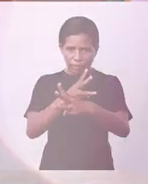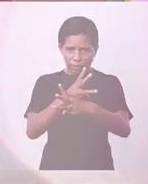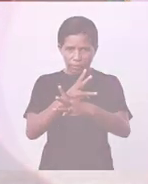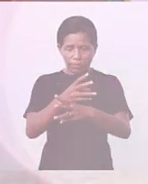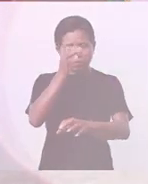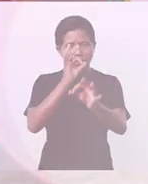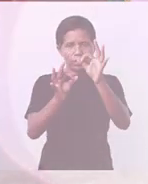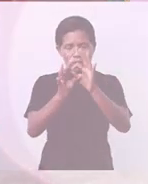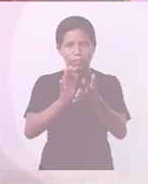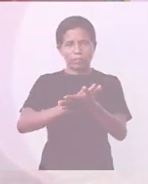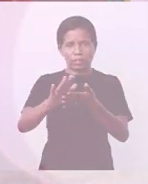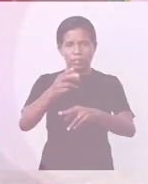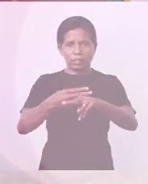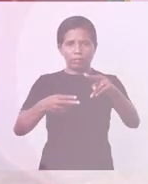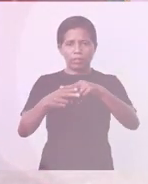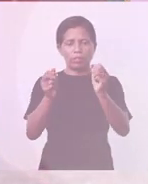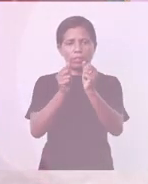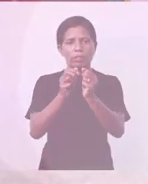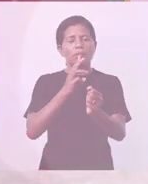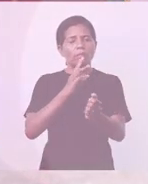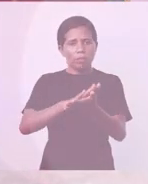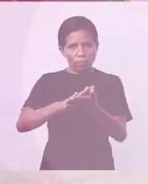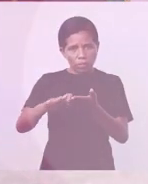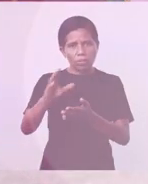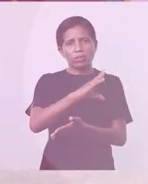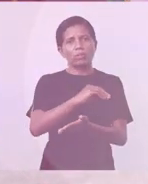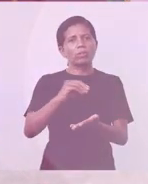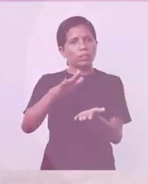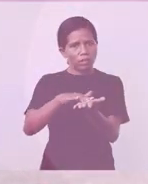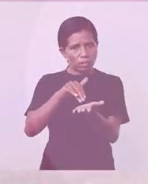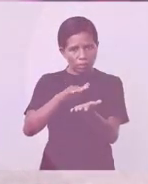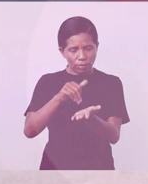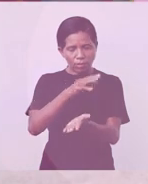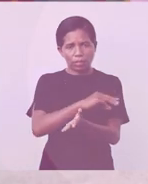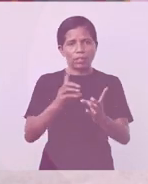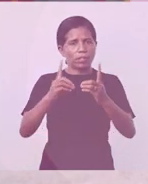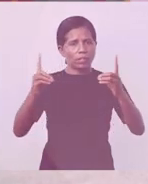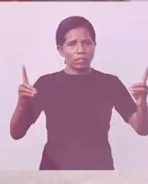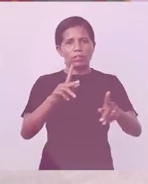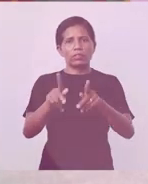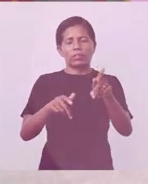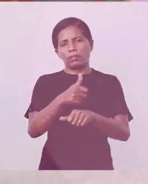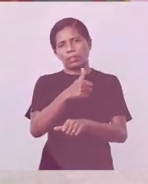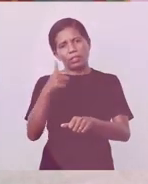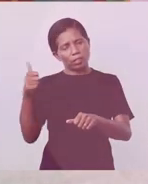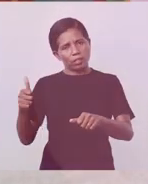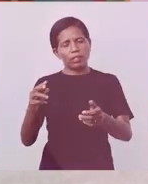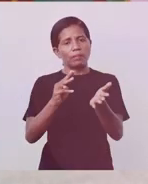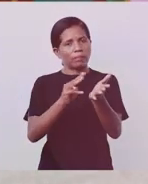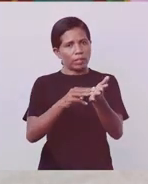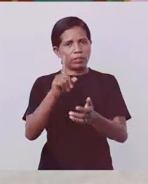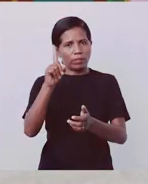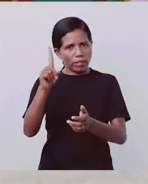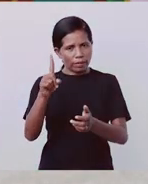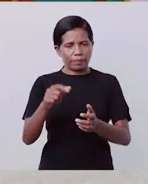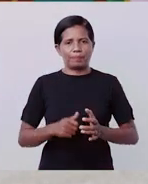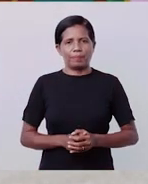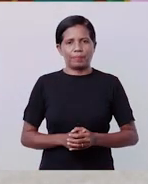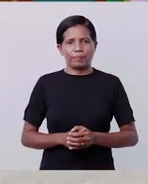κατακ, φασιλίμαν μπεβέ κομπεμός, νο σαμπάουν. Μαντέν διστάνσια ουσία μασέλουκ, Pelmenus metruida ho